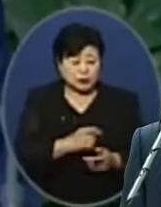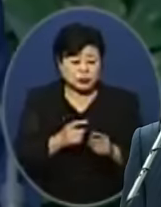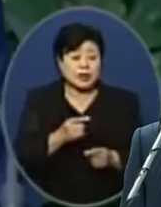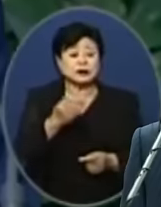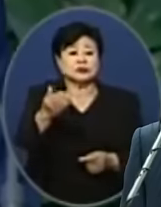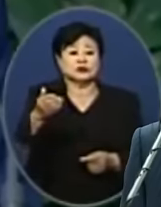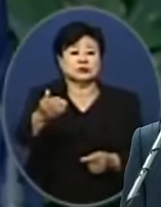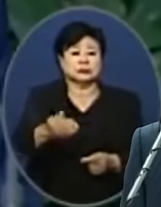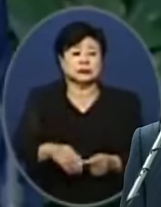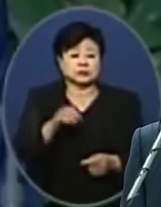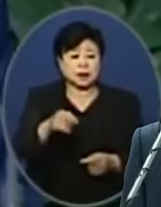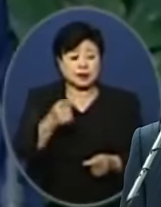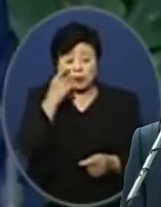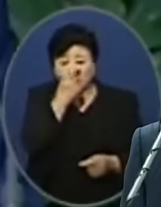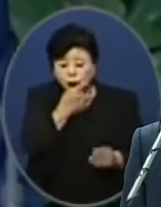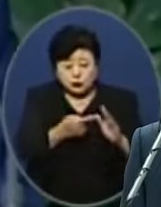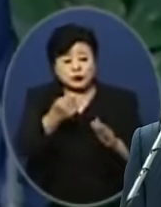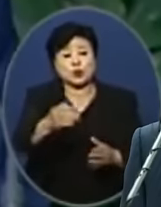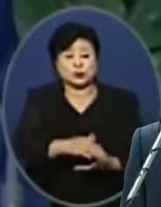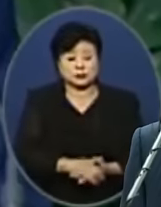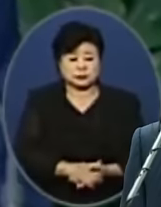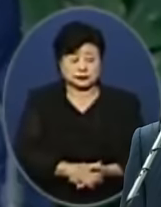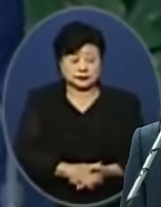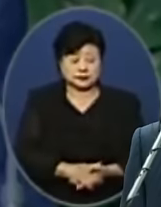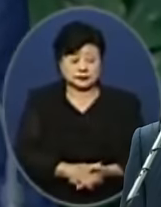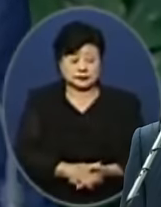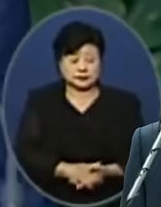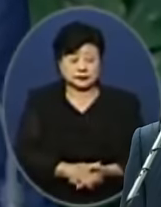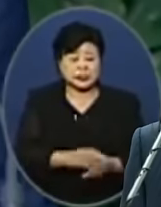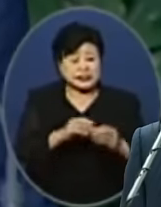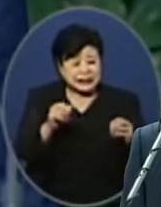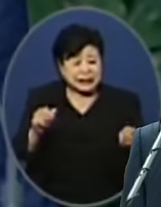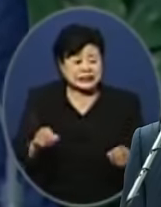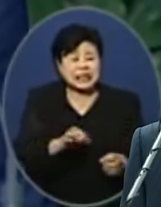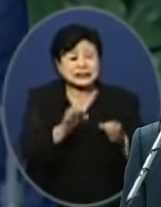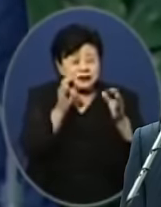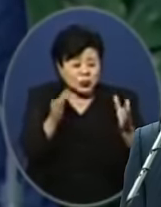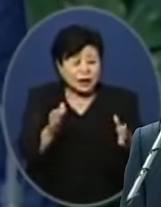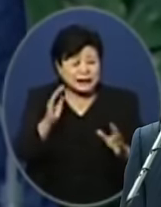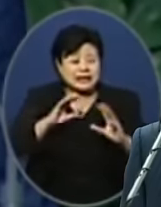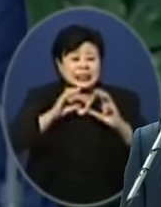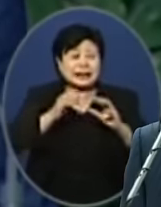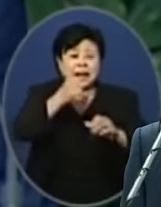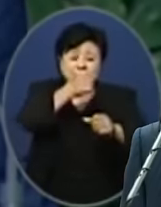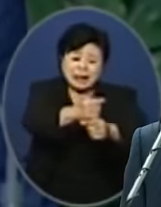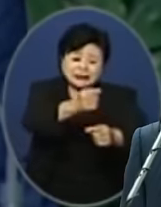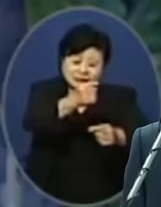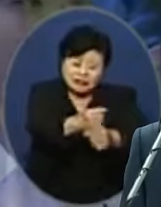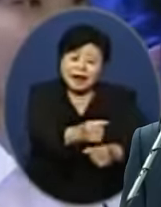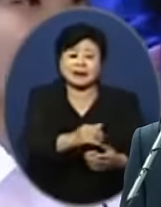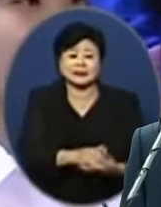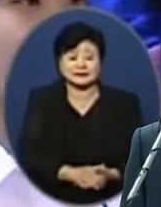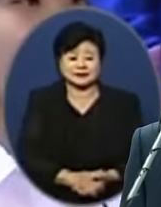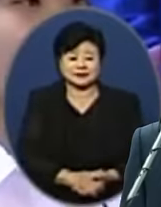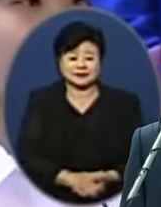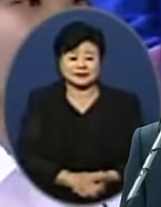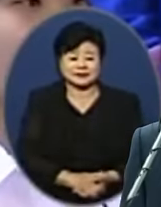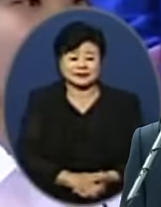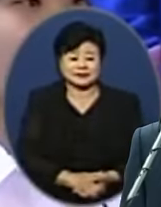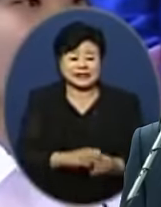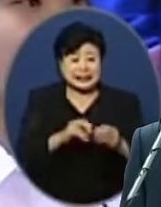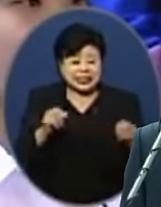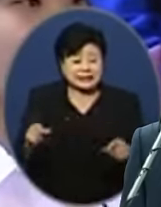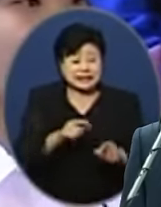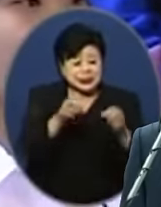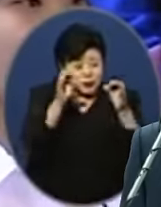나가면 여러분 앞에 내가 보증서 드리지요. 이 땅에 사는 동안에 천당을 만들으라는 것입니다. 이